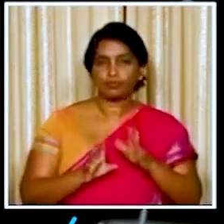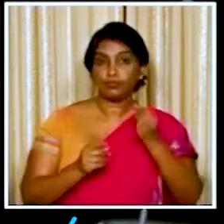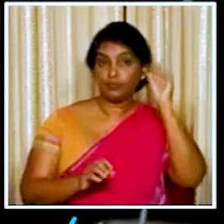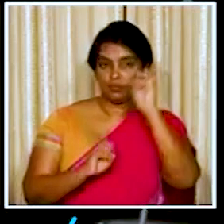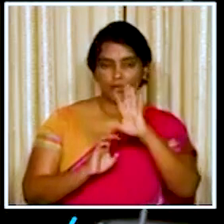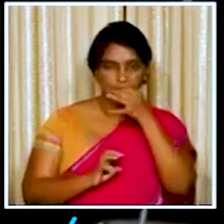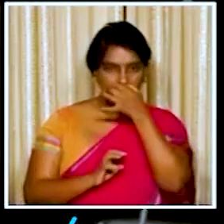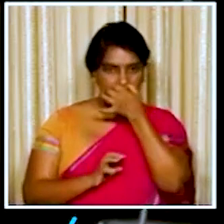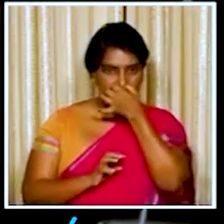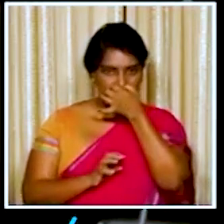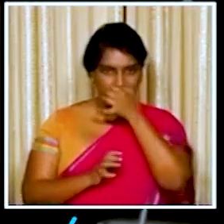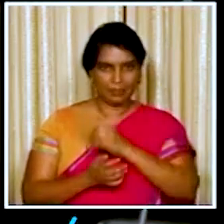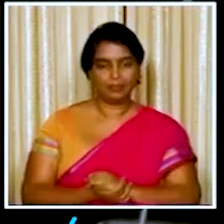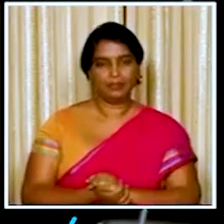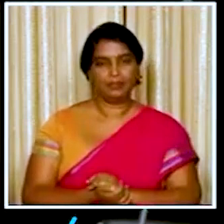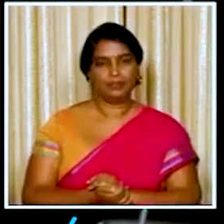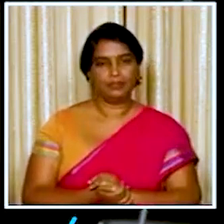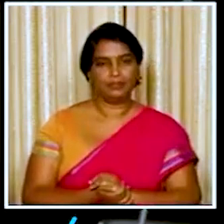එවන්න එපා. කොහොම හරි